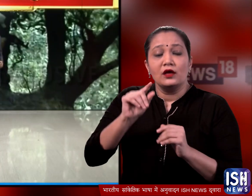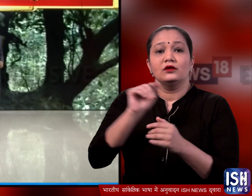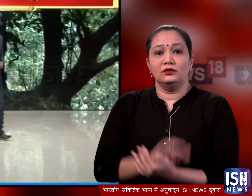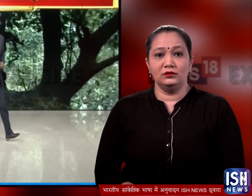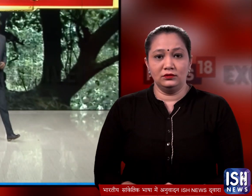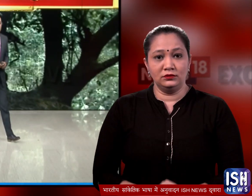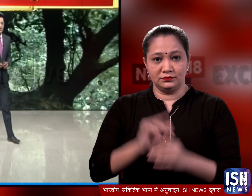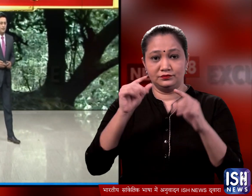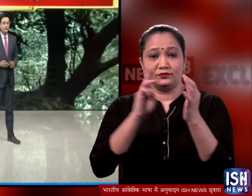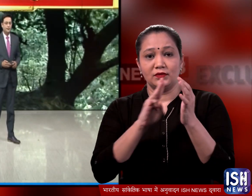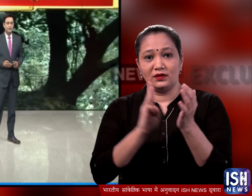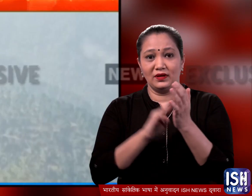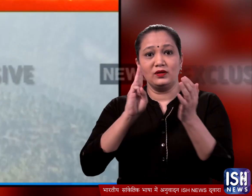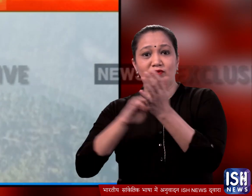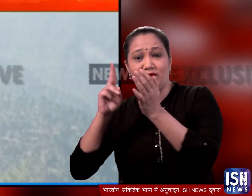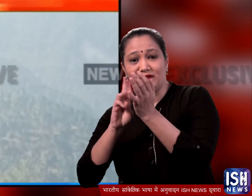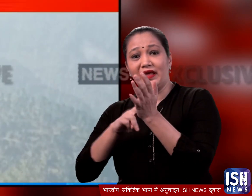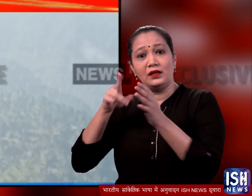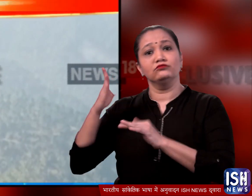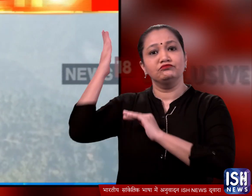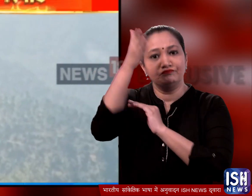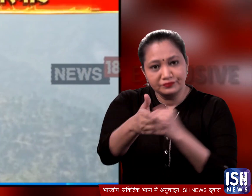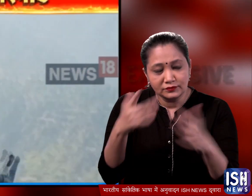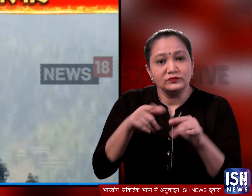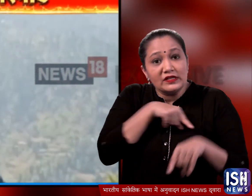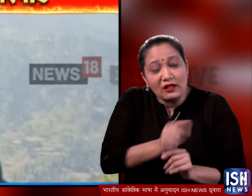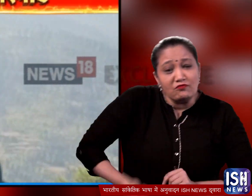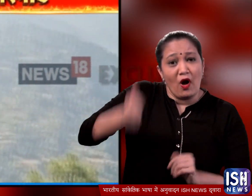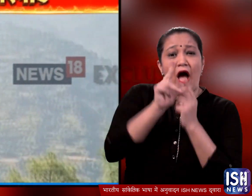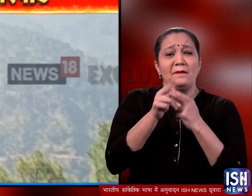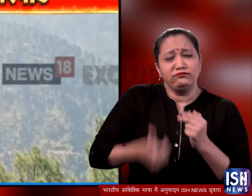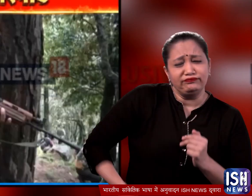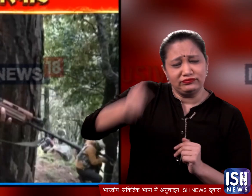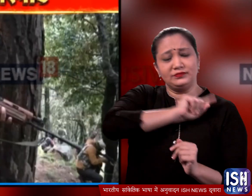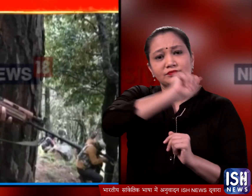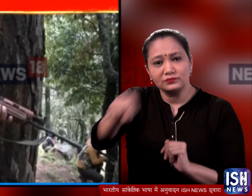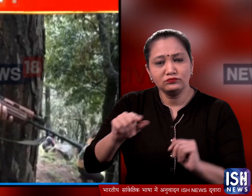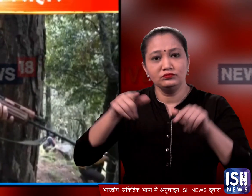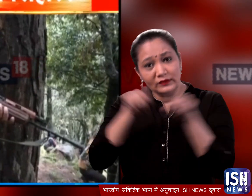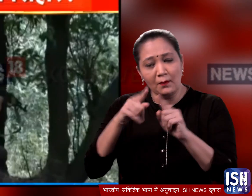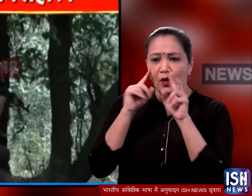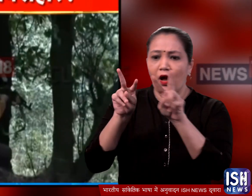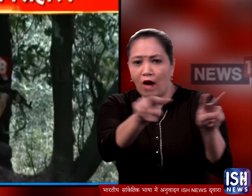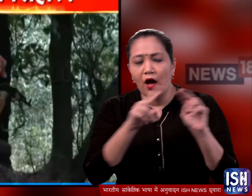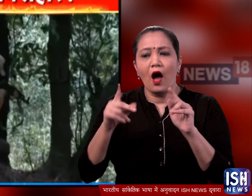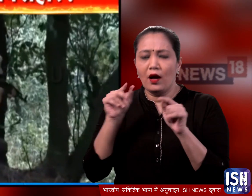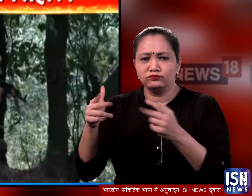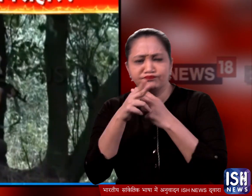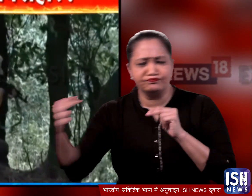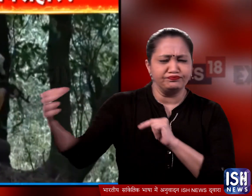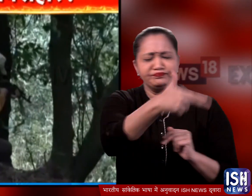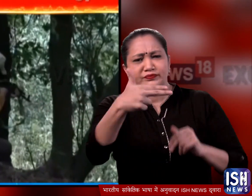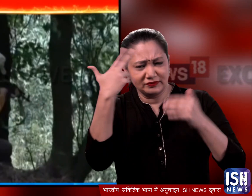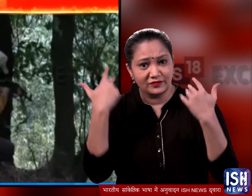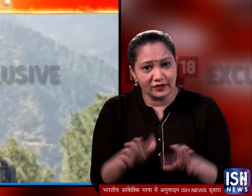प्रमुख मनोज मुकुंद नरवणे वहां पहुंचे, जिनके सामने ही इस ऑपरेशन में जुटे जवानों ने जंगल में छिपे आतंकियों पर गोलियों की